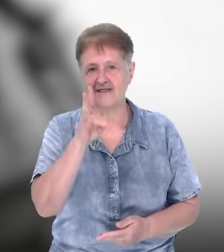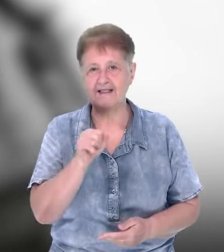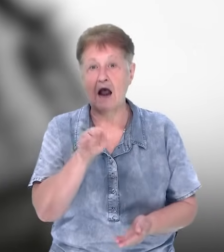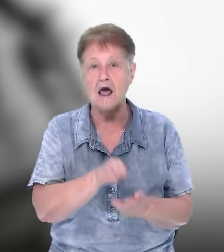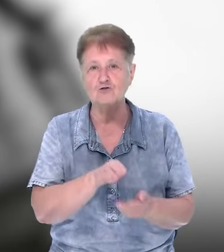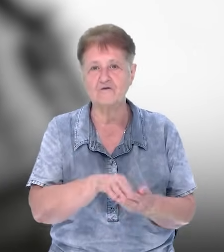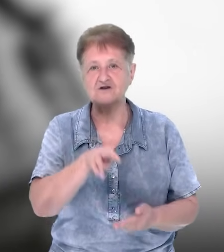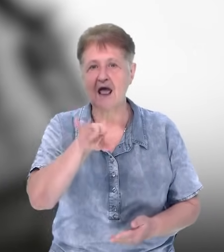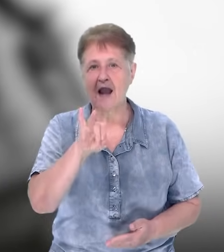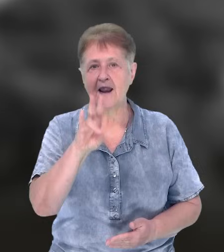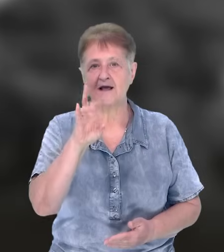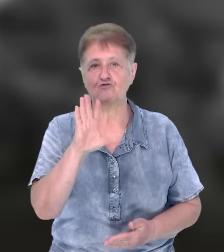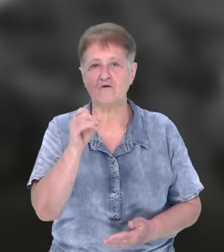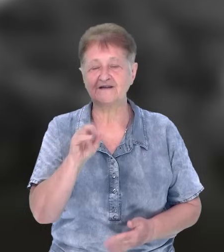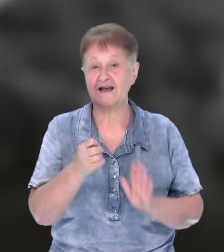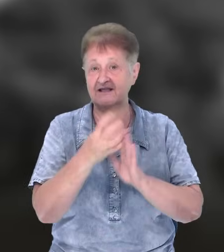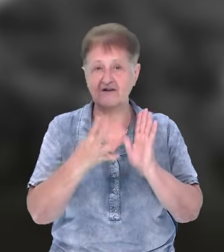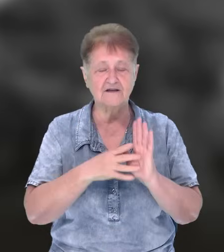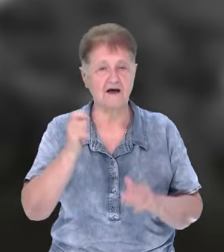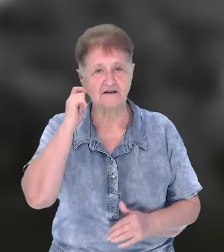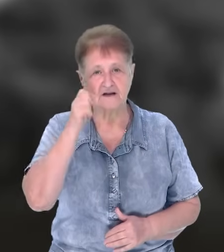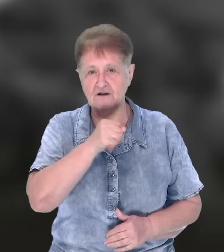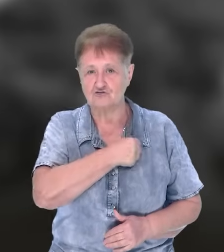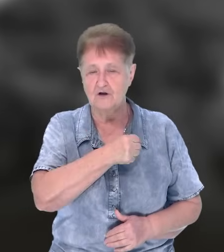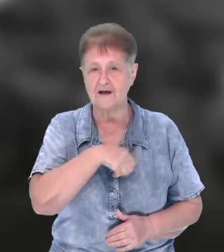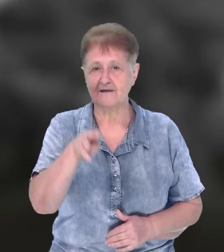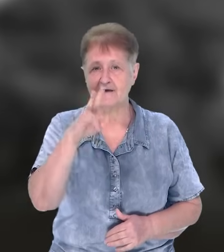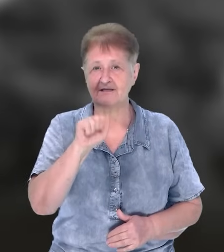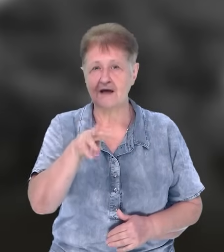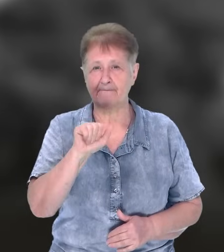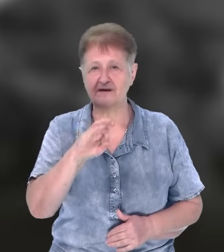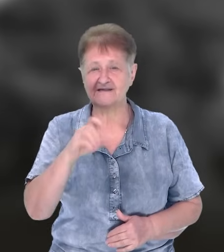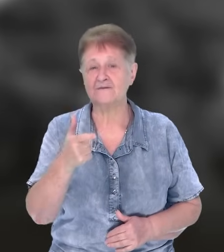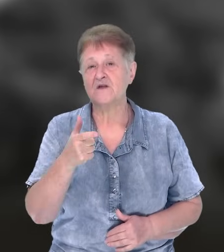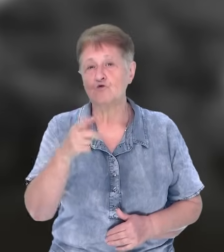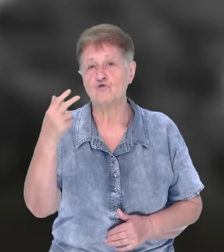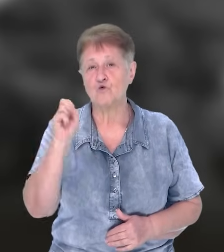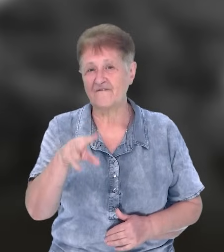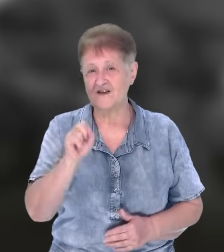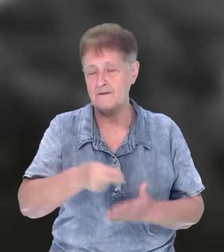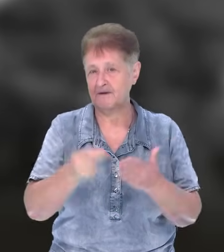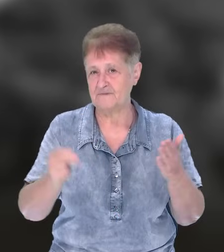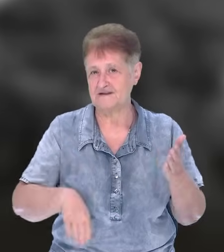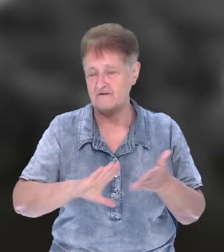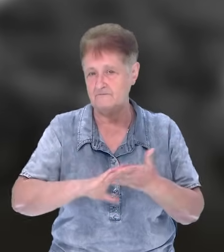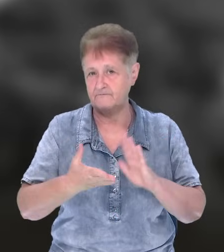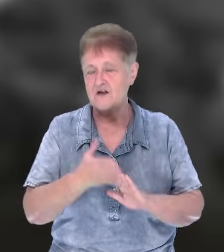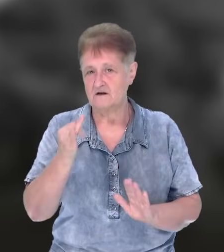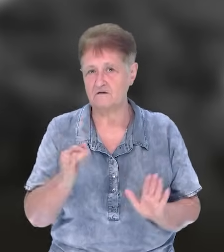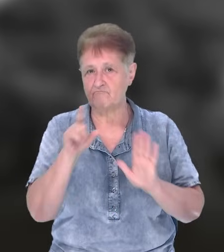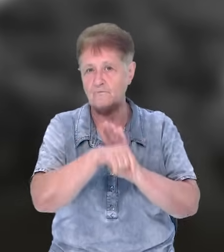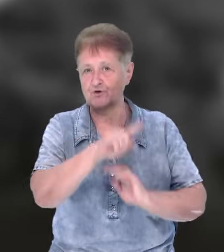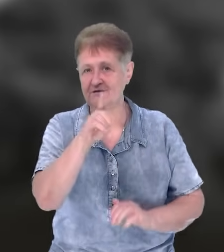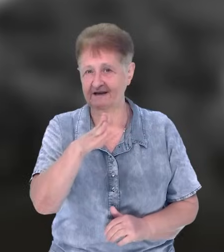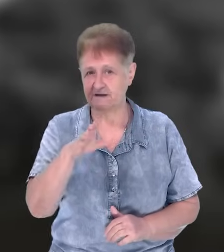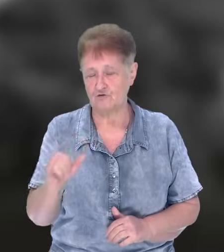на кладовищі в Линовиці. 19-річний старший солдат Данило Намись у квітні 23-го року підписав контракт та